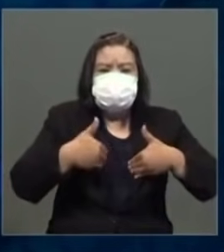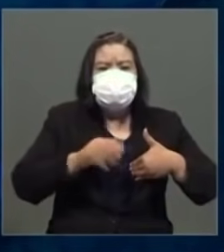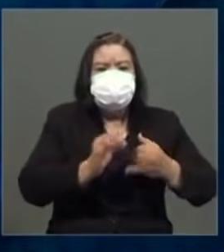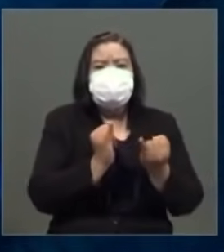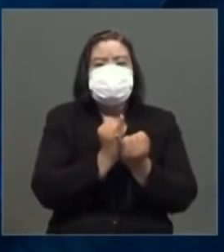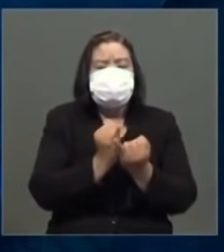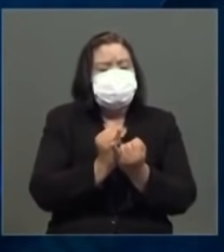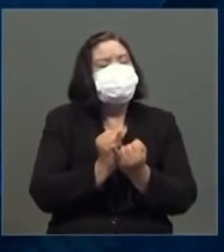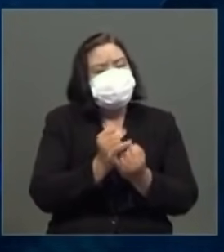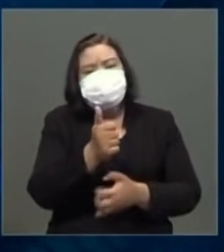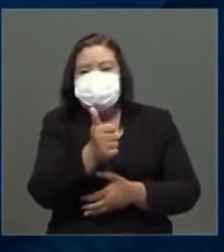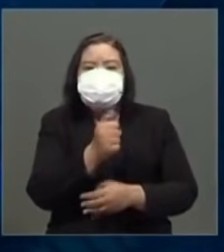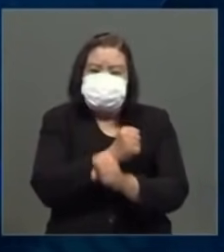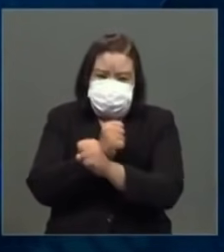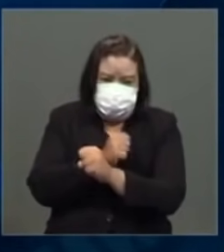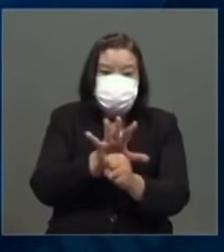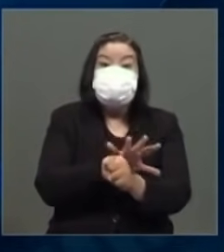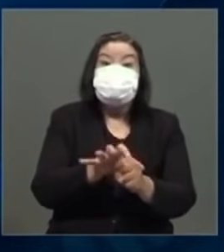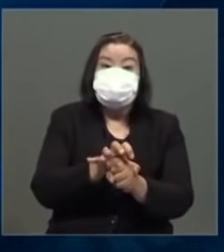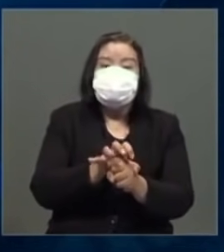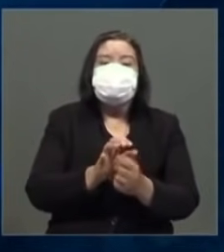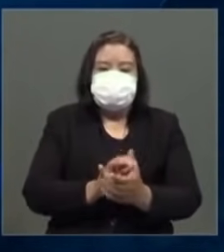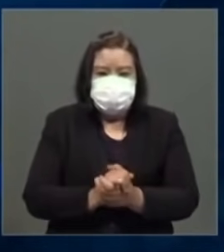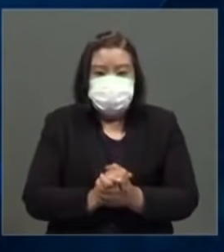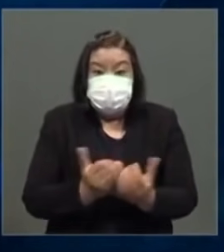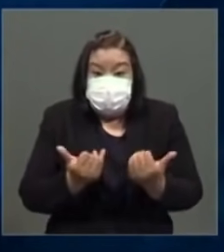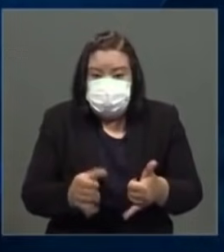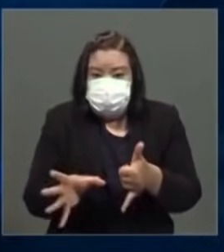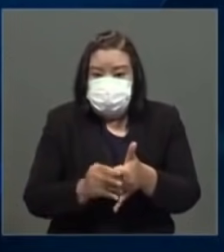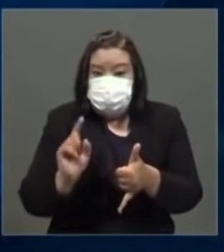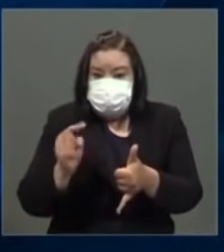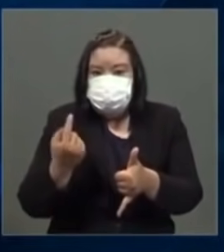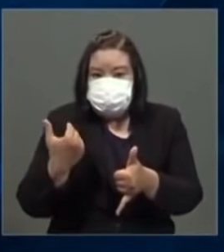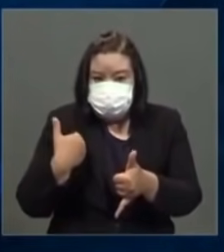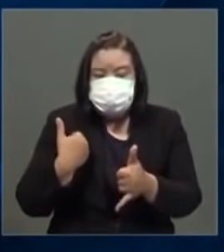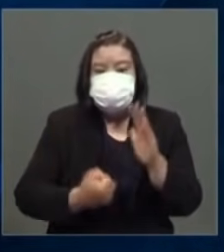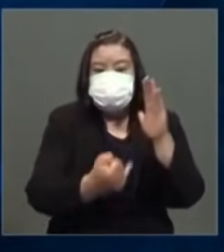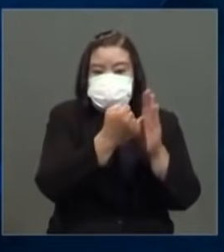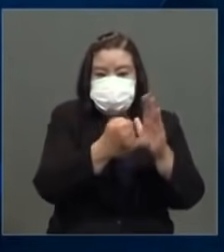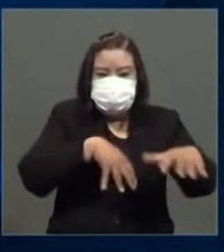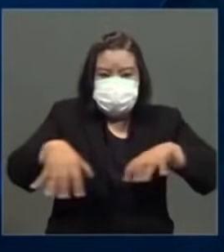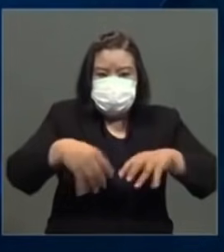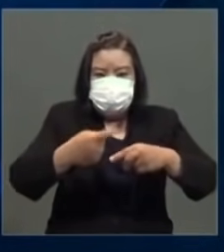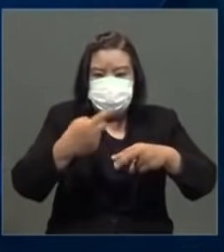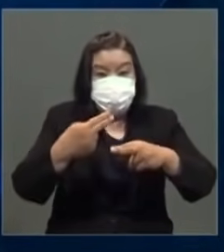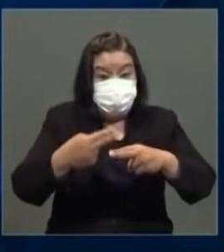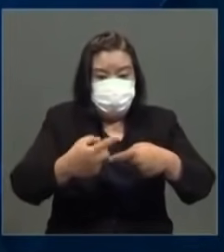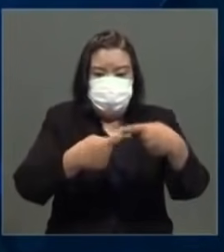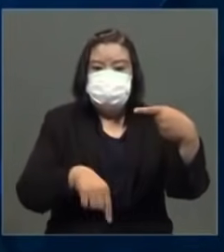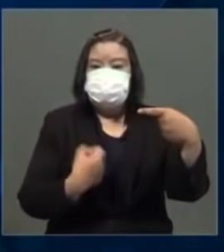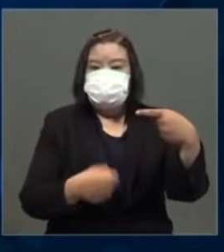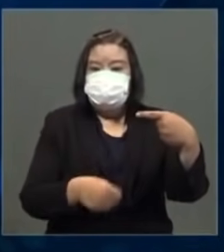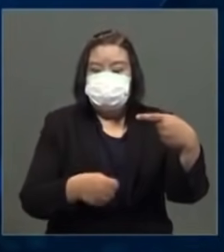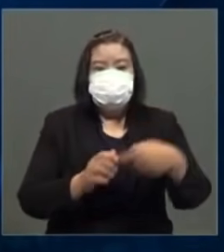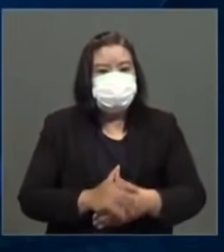นะครับส่วนผู้ป่วยรายใหม่เรียงลำดับ10จังหวัดนะครับตอนนี้กรุงเทพมหานครยังคงเดิ